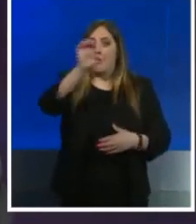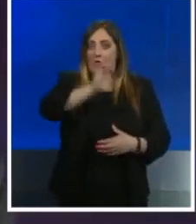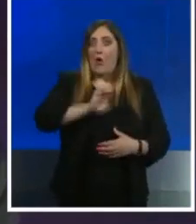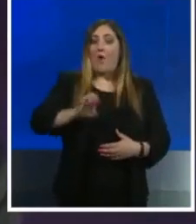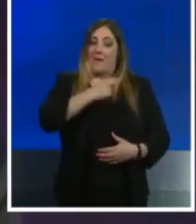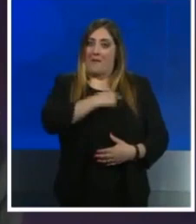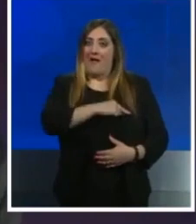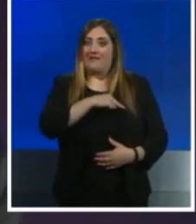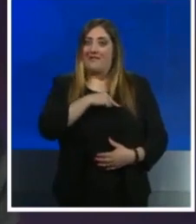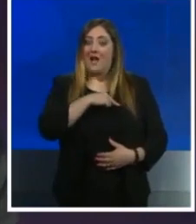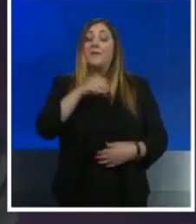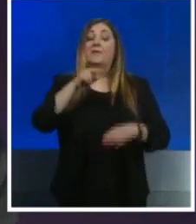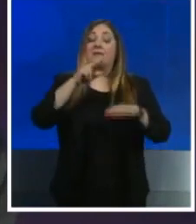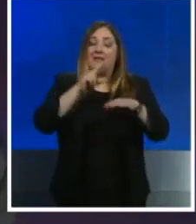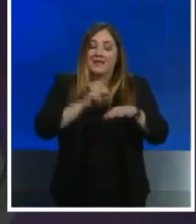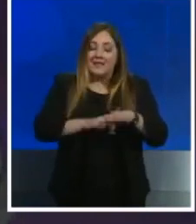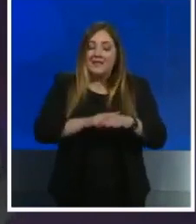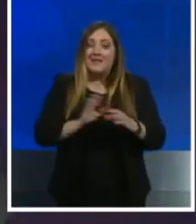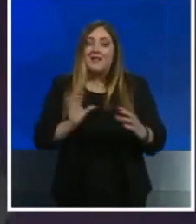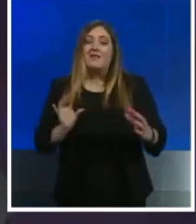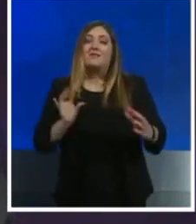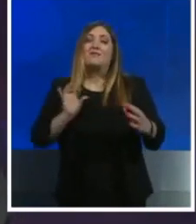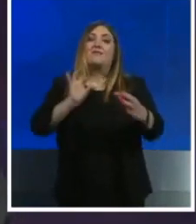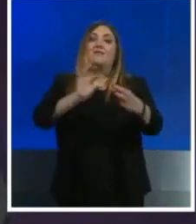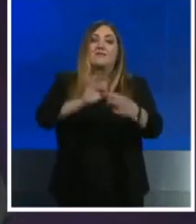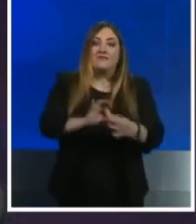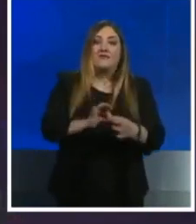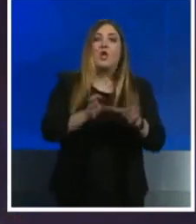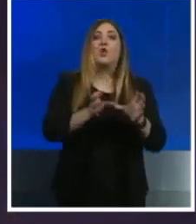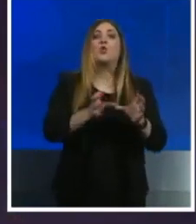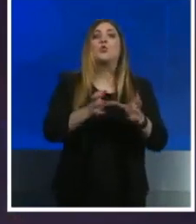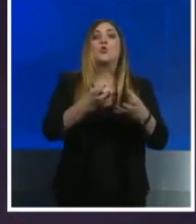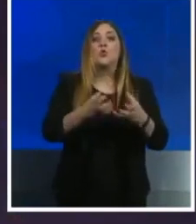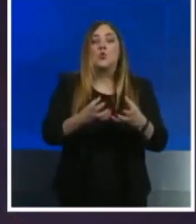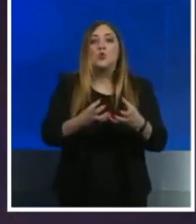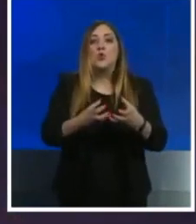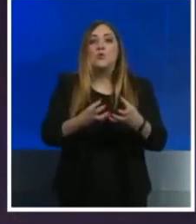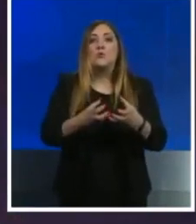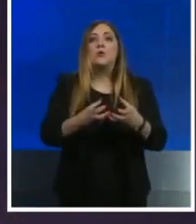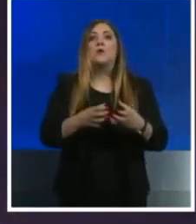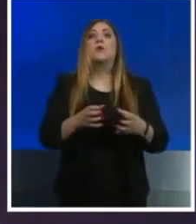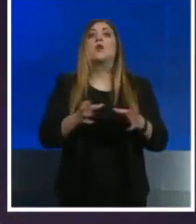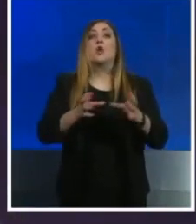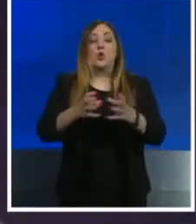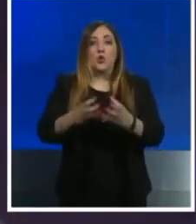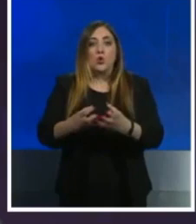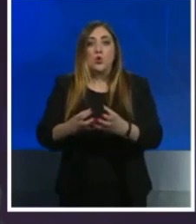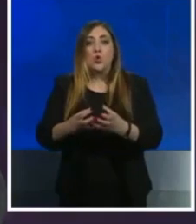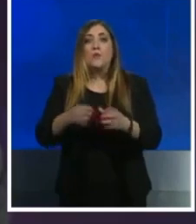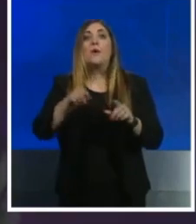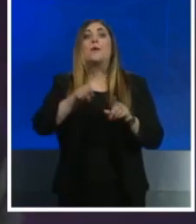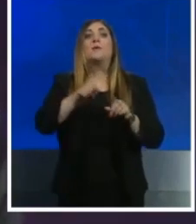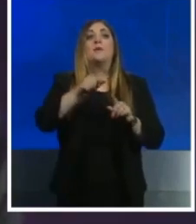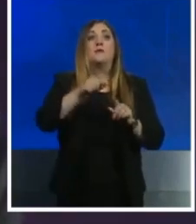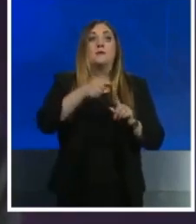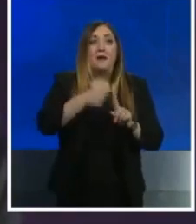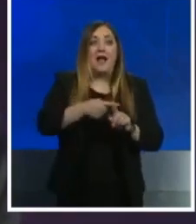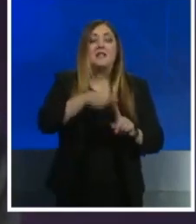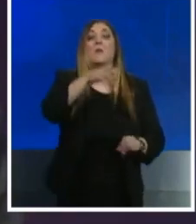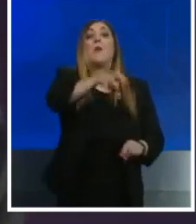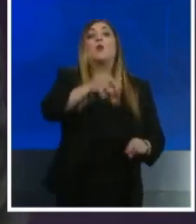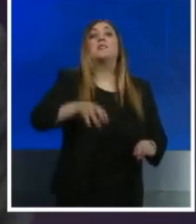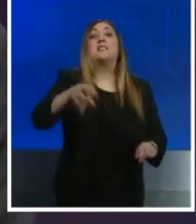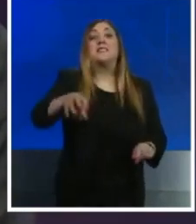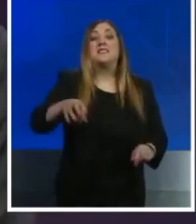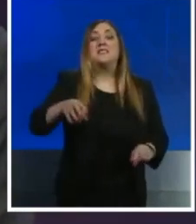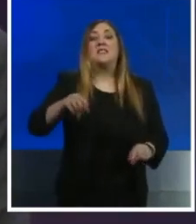jistajinaqat mal-kumplament tal-grup ta' nazjonalist ta' nazjonijiet u